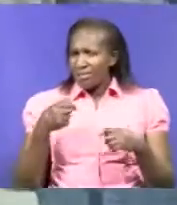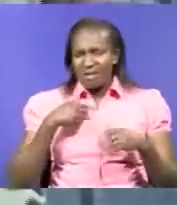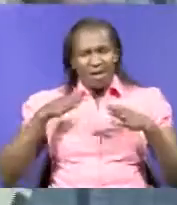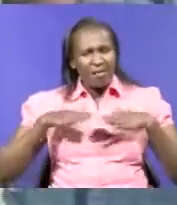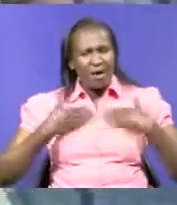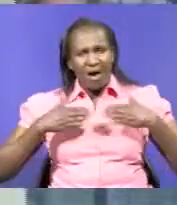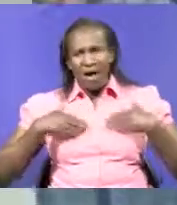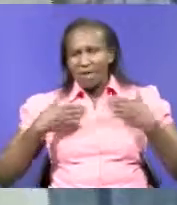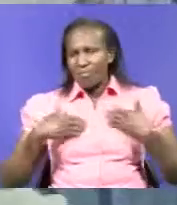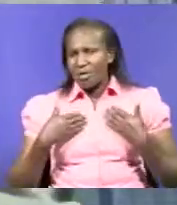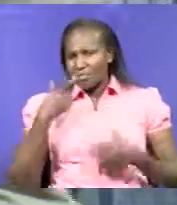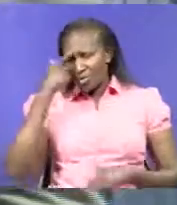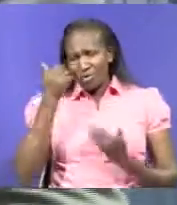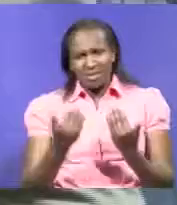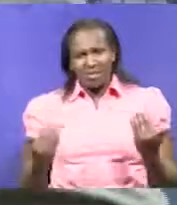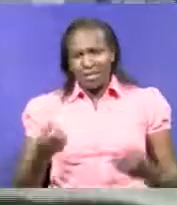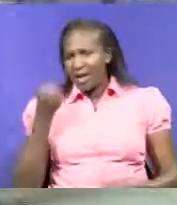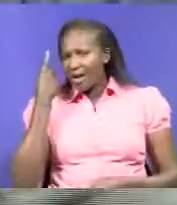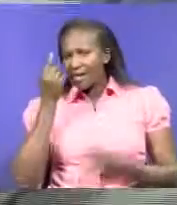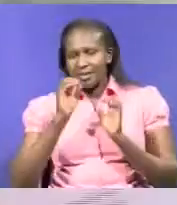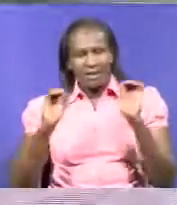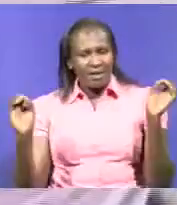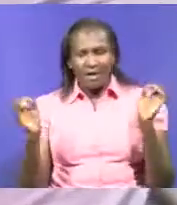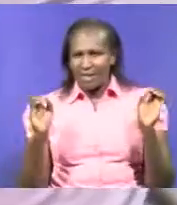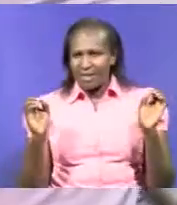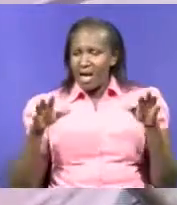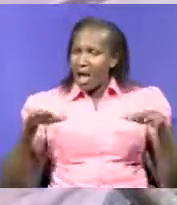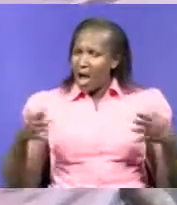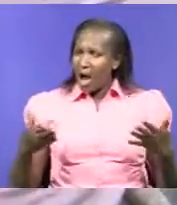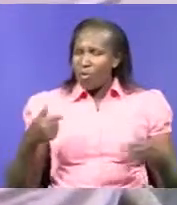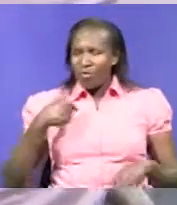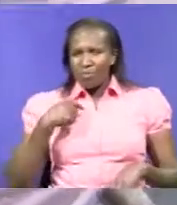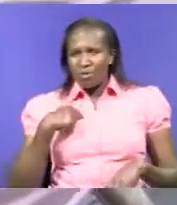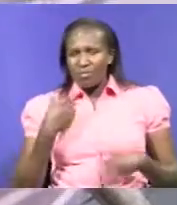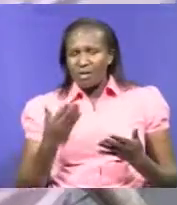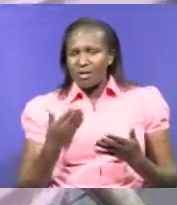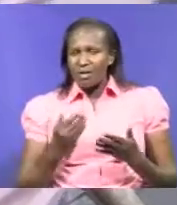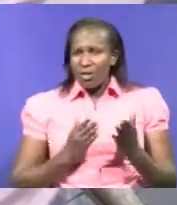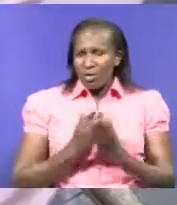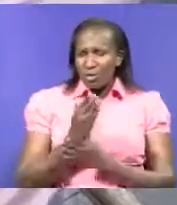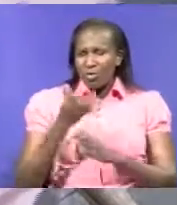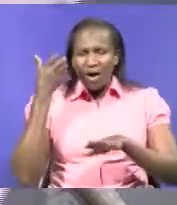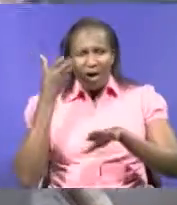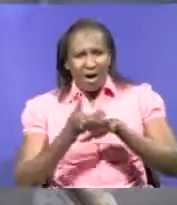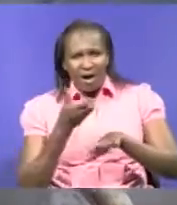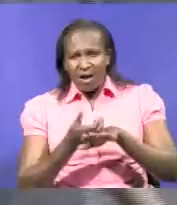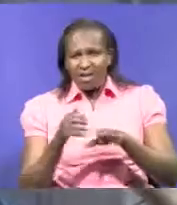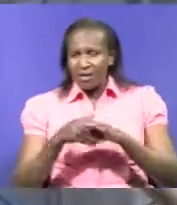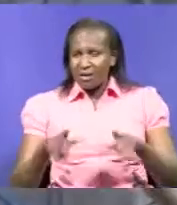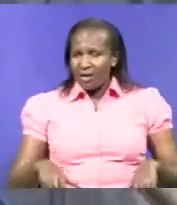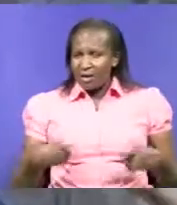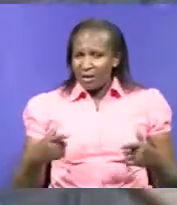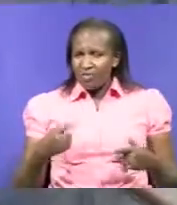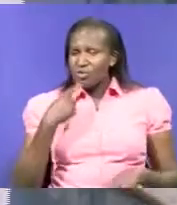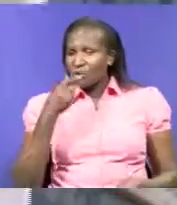kwa sababu mtoto hawezi elewa chinzi mimi ninavyopitia, yani magumu yale mimi napitia.